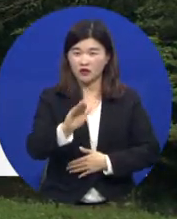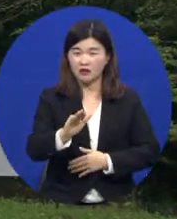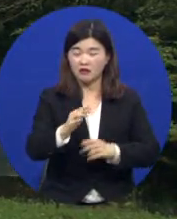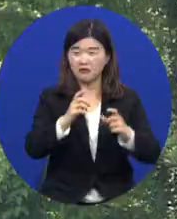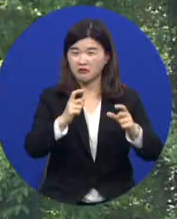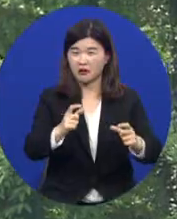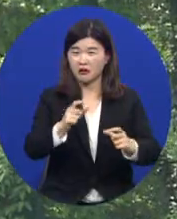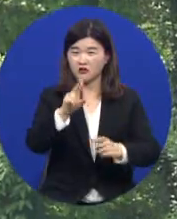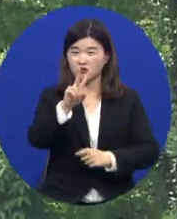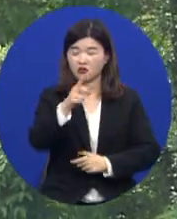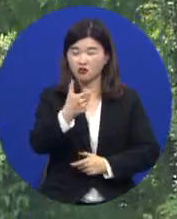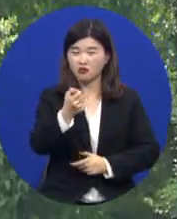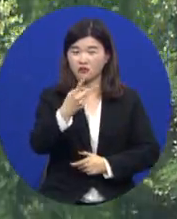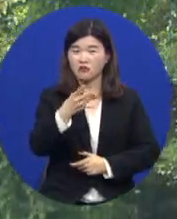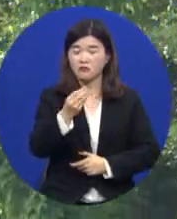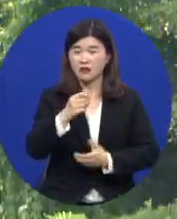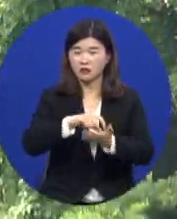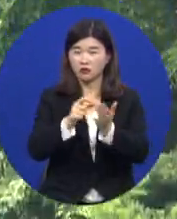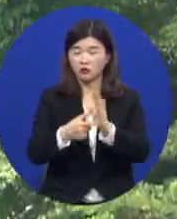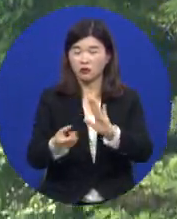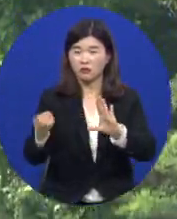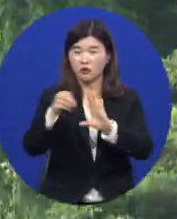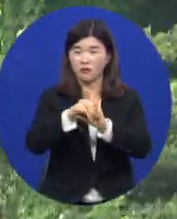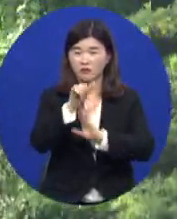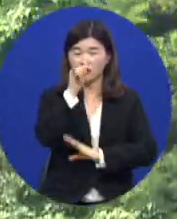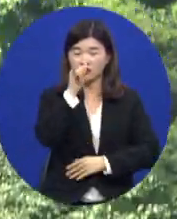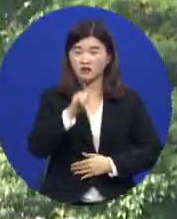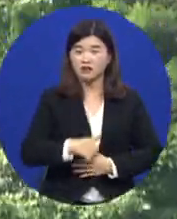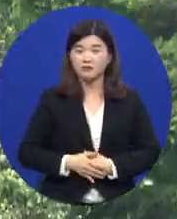도유지 62만 제곱미터가 포함되어 있습니다.